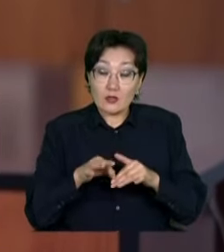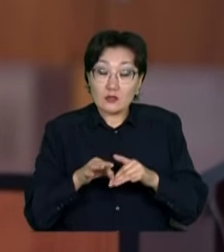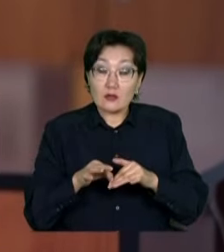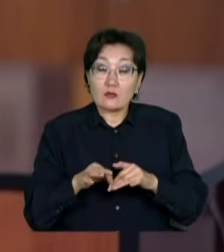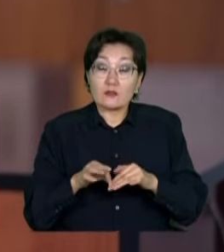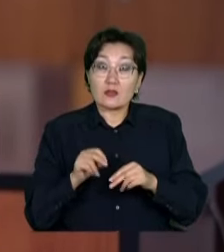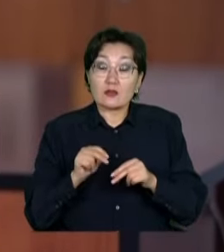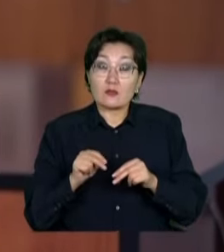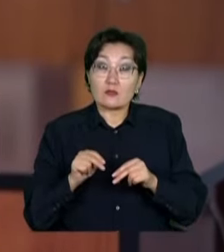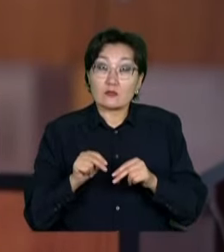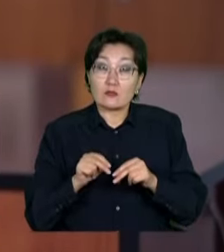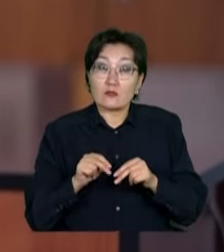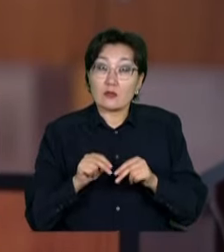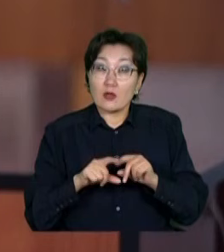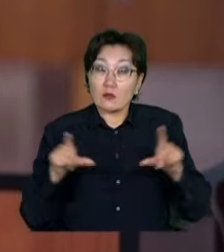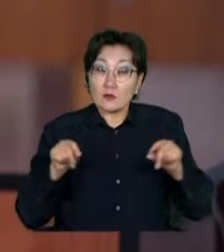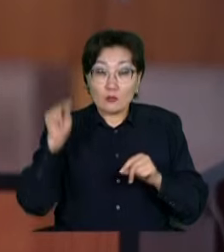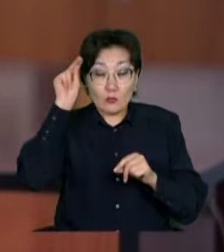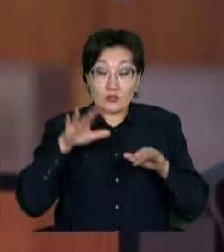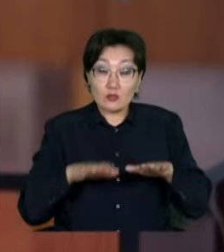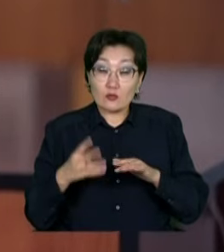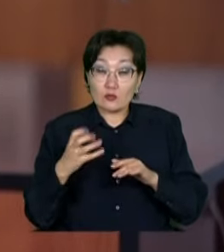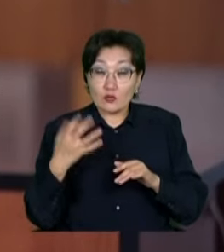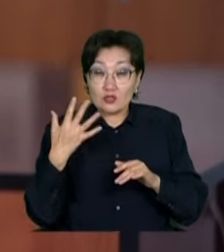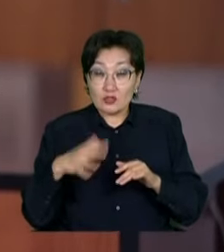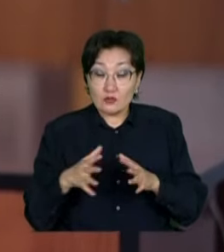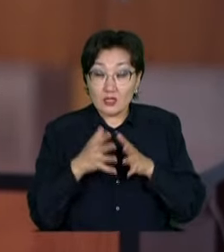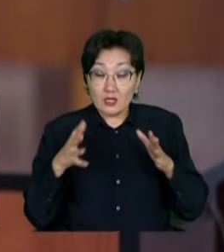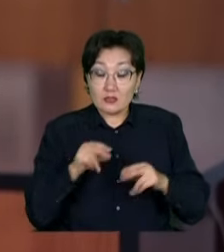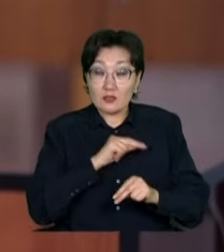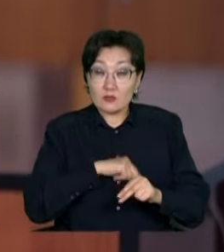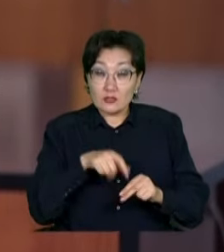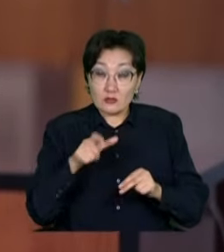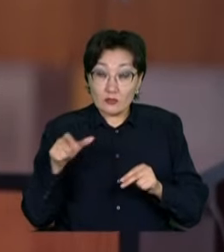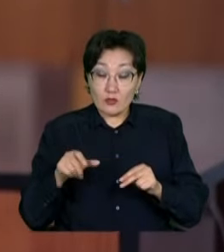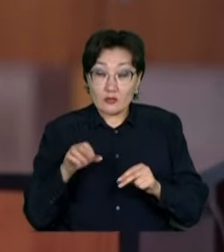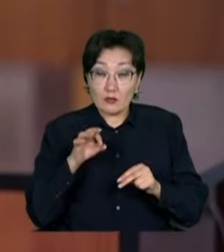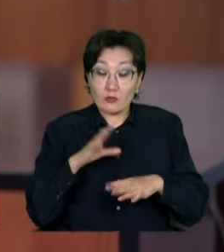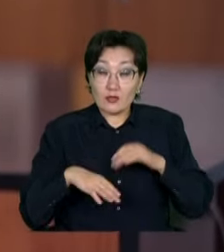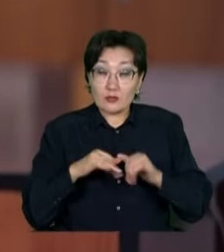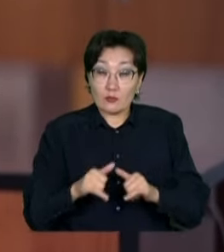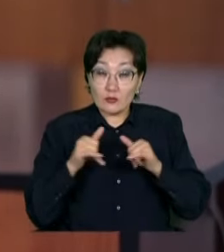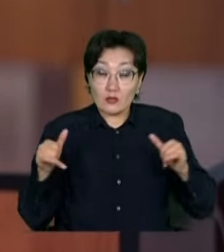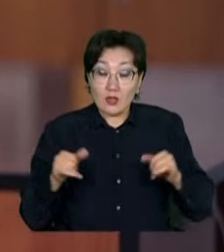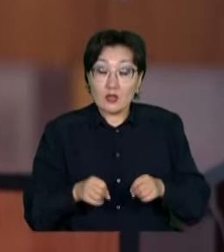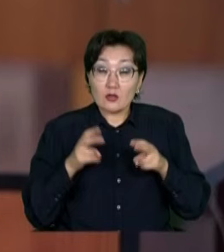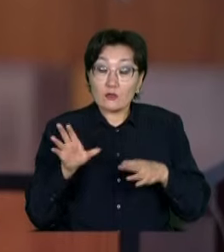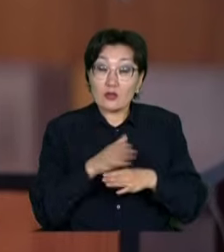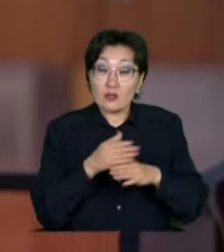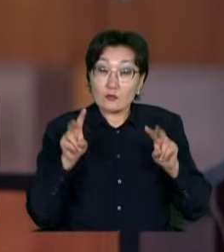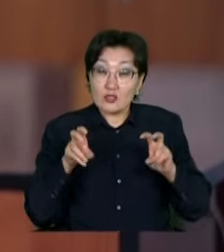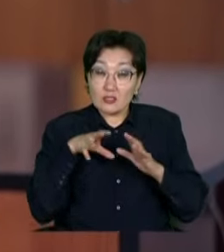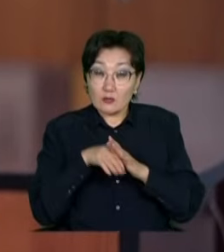Ведомстволық оқу орындарында 450-ден астам қызметкер біліктілігін арттырды. Қылмыстың жекелеген түрлерін, оның